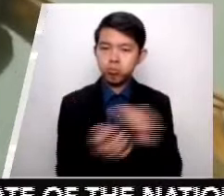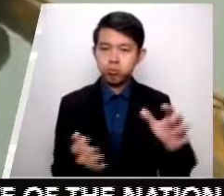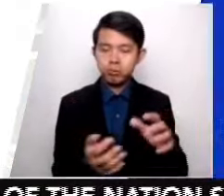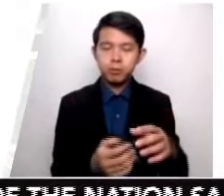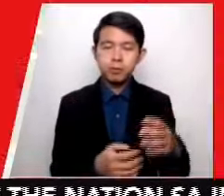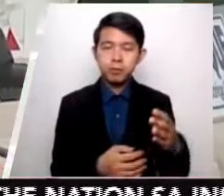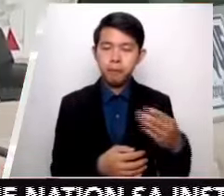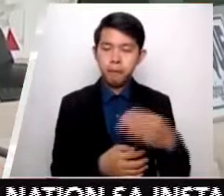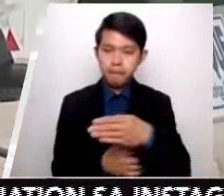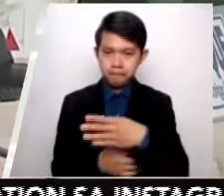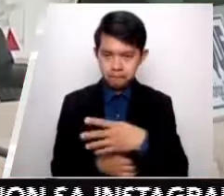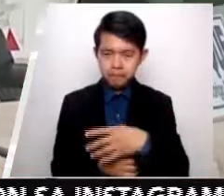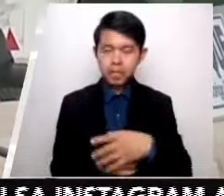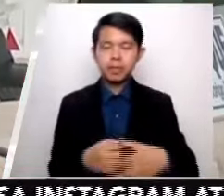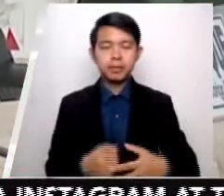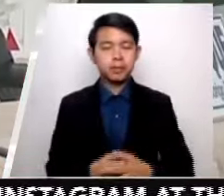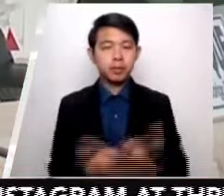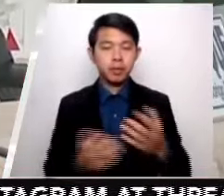River.